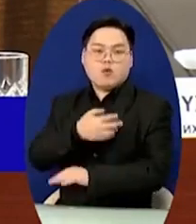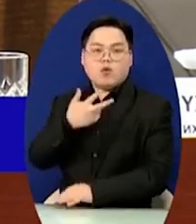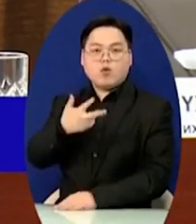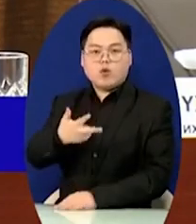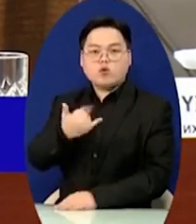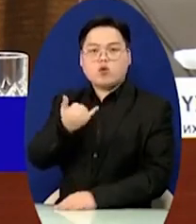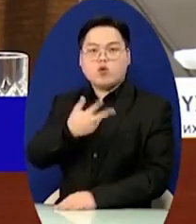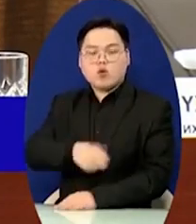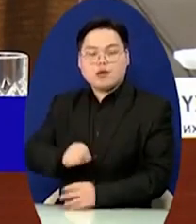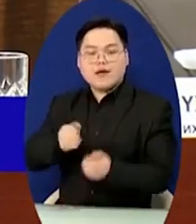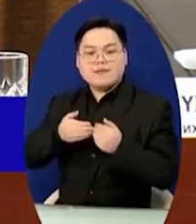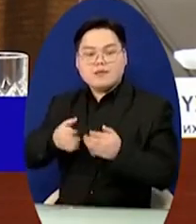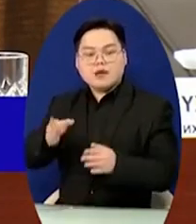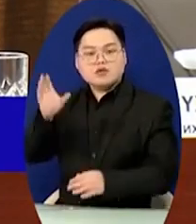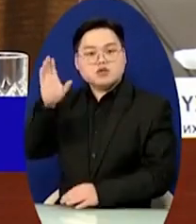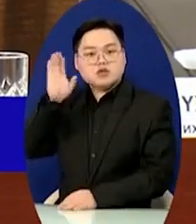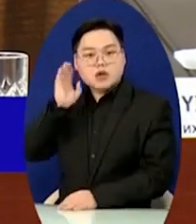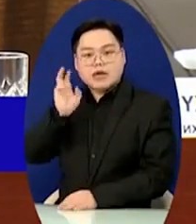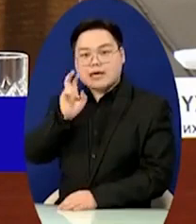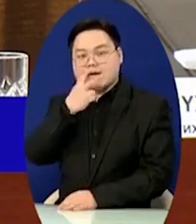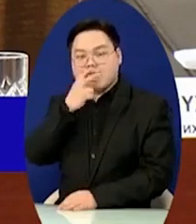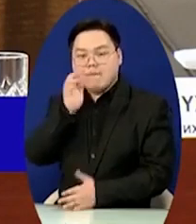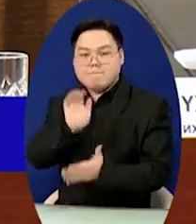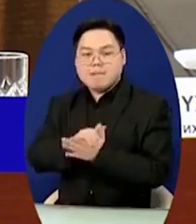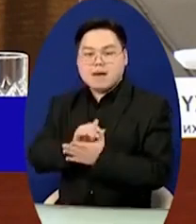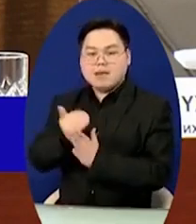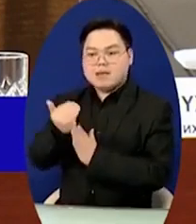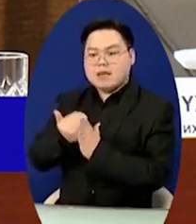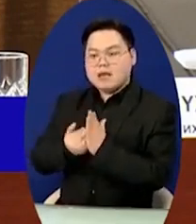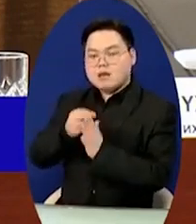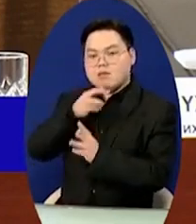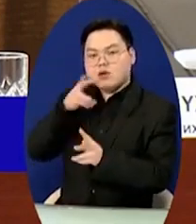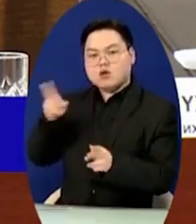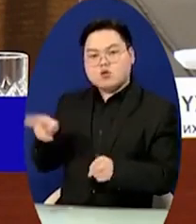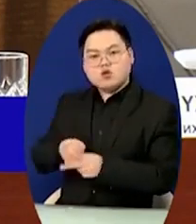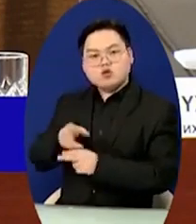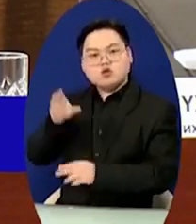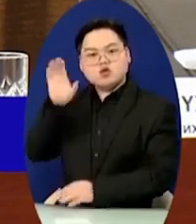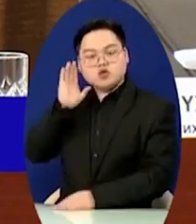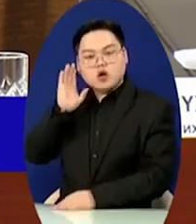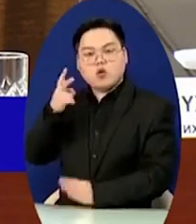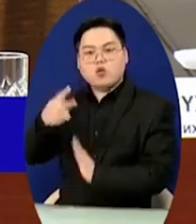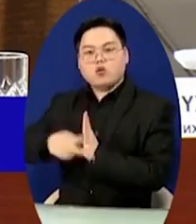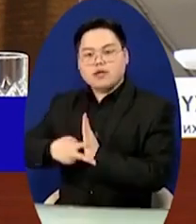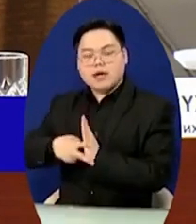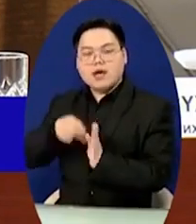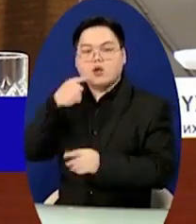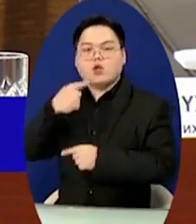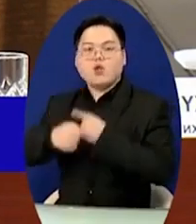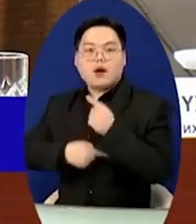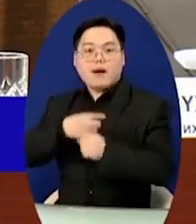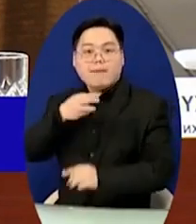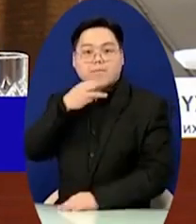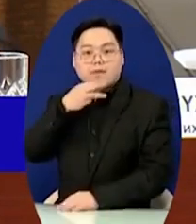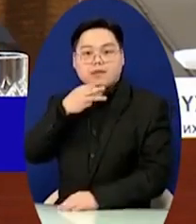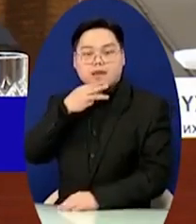3 удаагийн сонсгол энэ хяналт нотхоромтыг үнэлсэн шинжээчийн дүгнэлтийн талаар